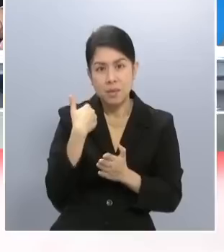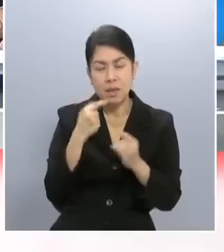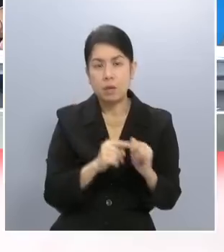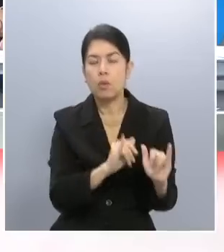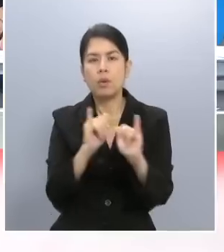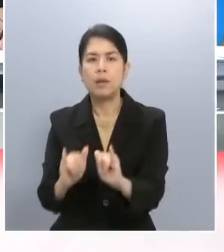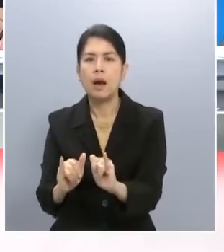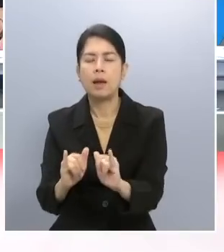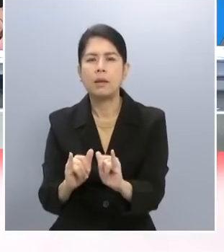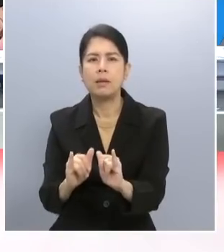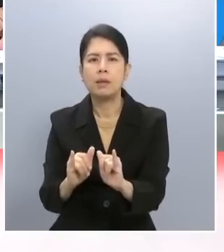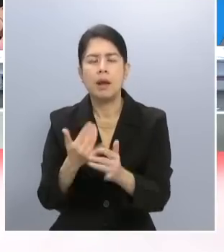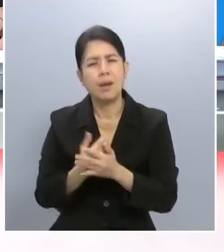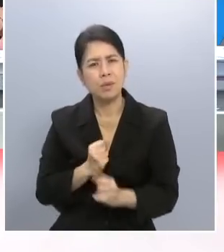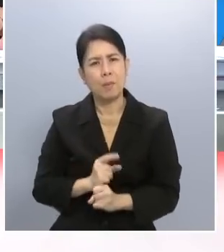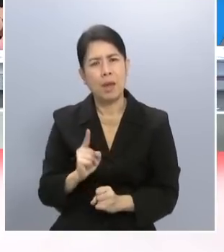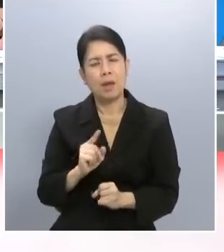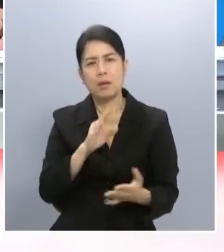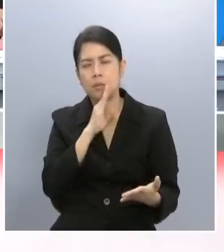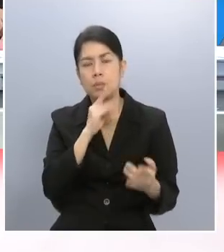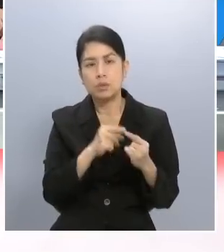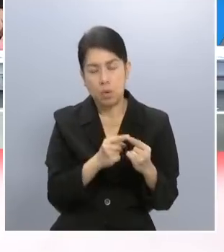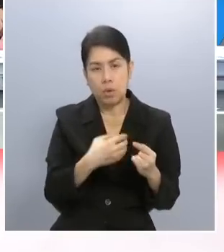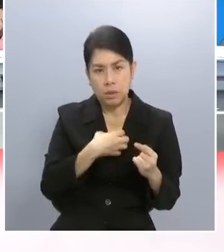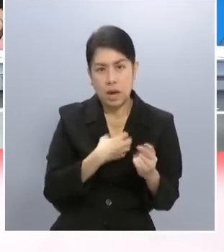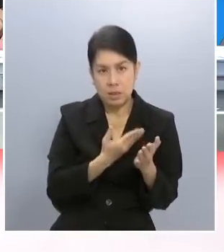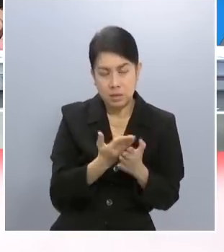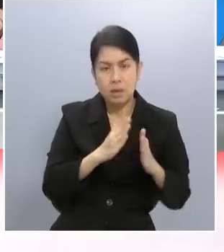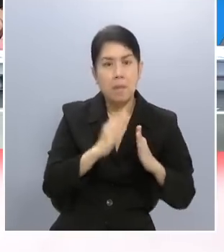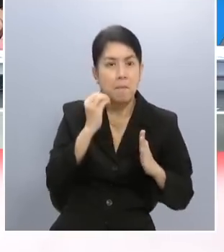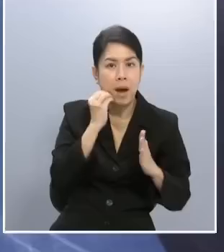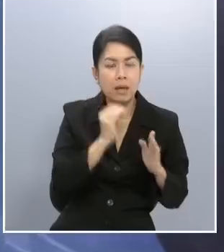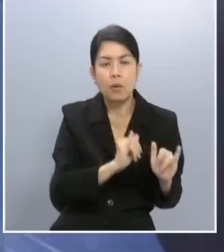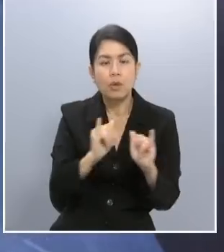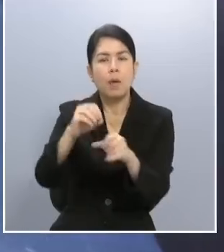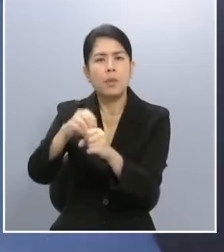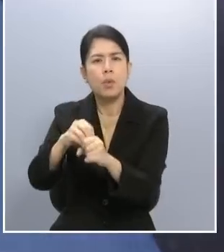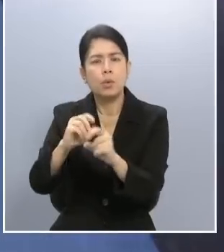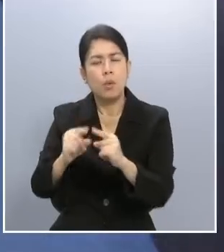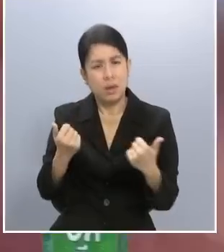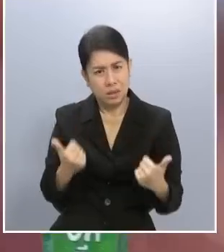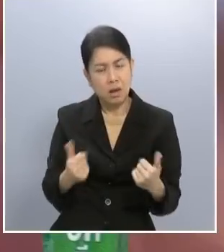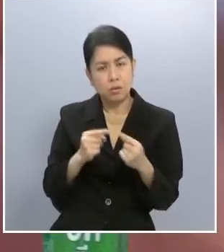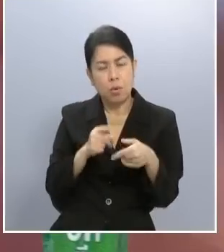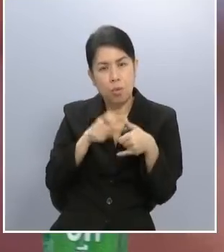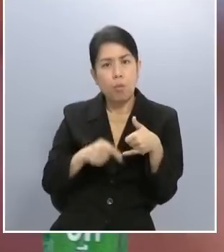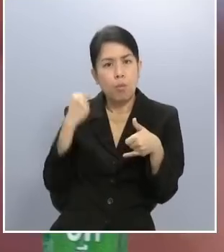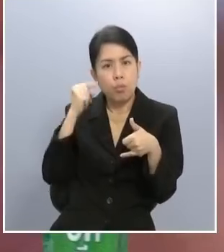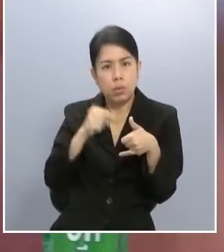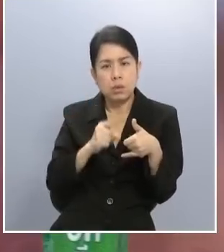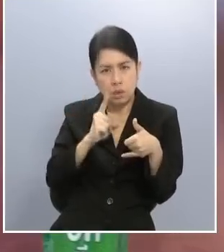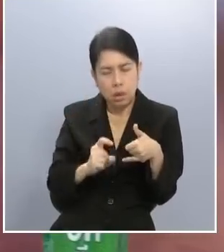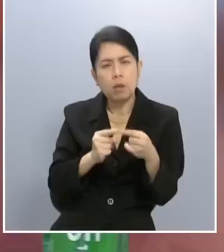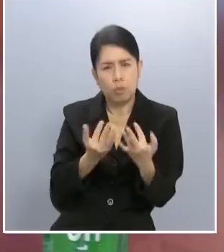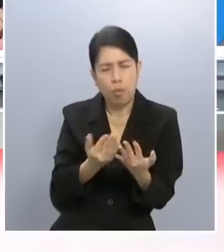ยุ่งกว่านี้ก็ต้องวันนี้คือเขารอมาปีนึงแล้วตั้งแต่ปี 65ซื้อตั้งแต่ต้นทุน